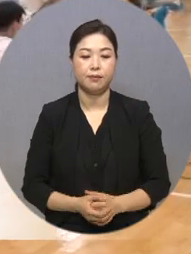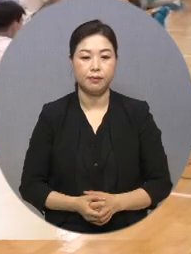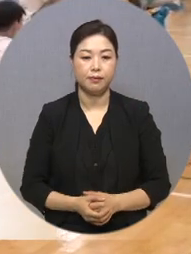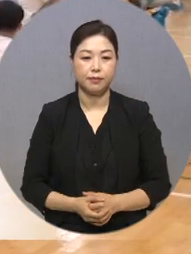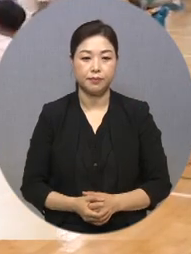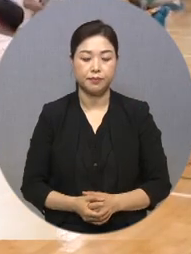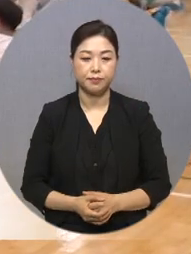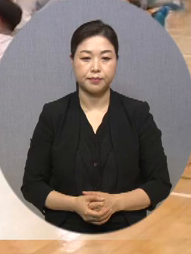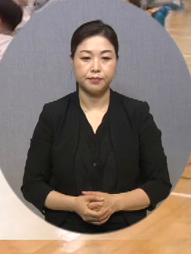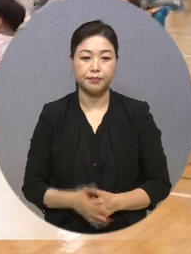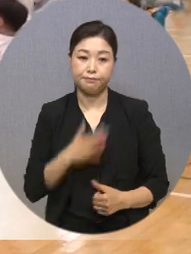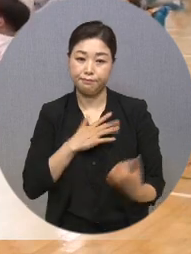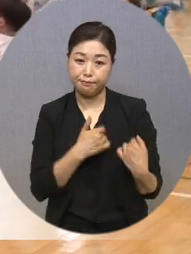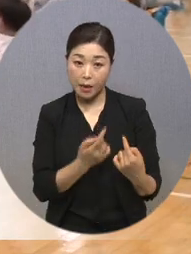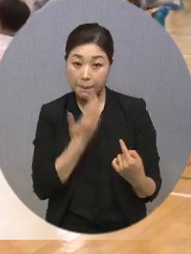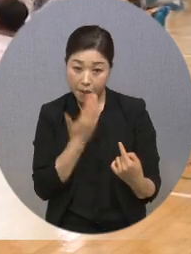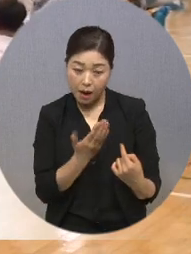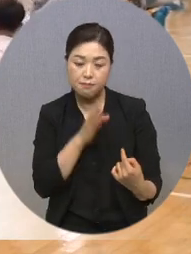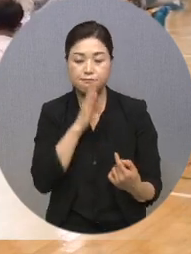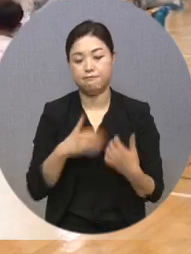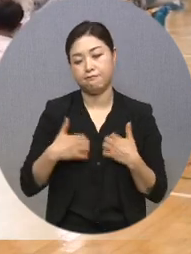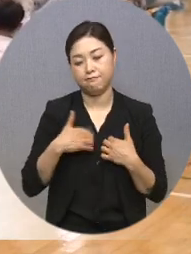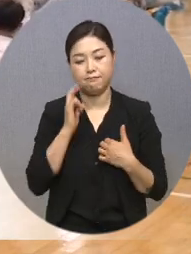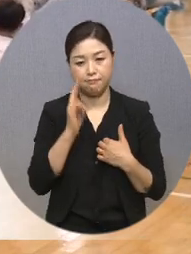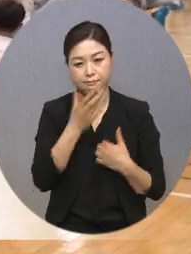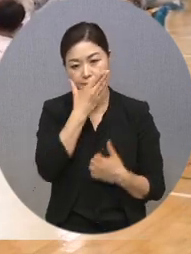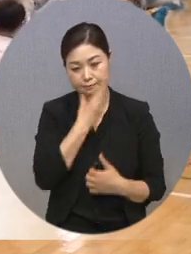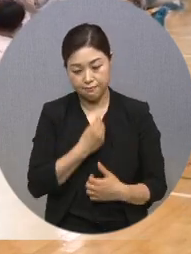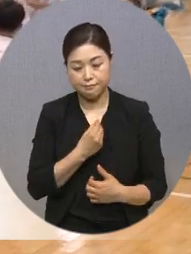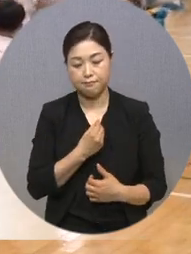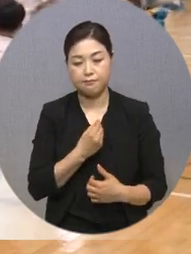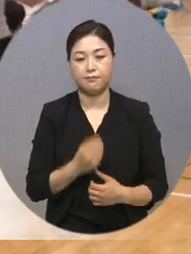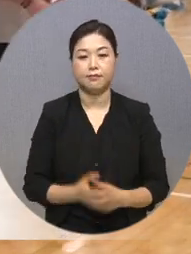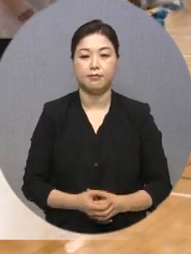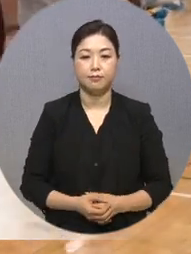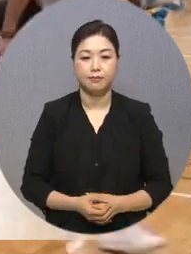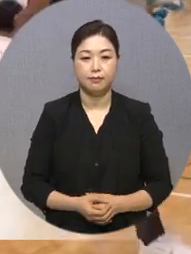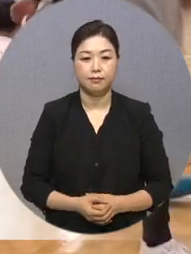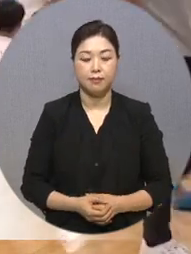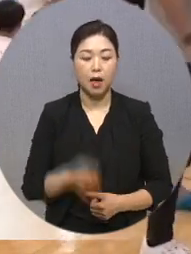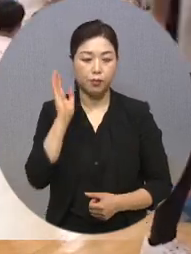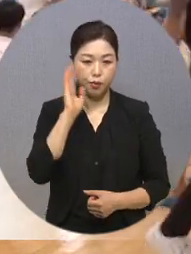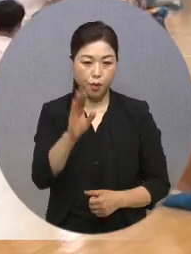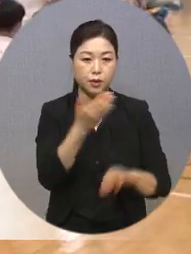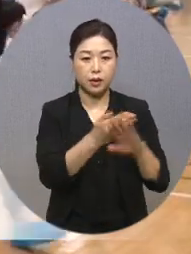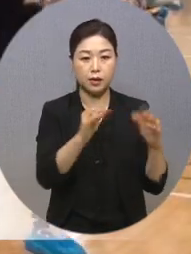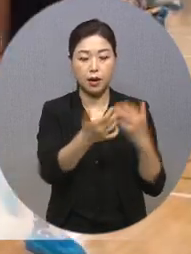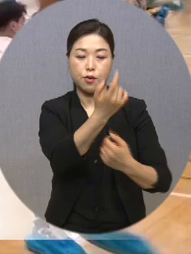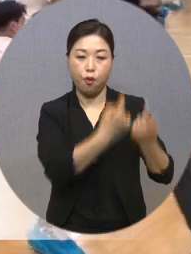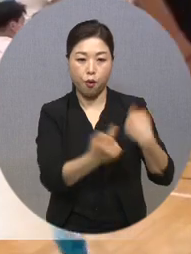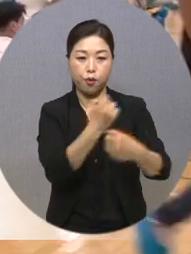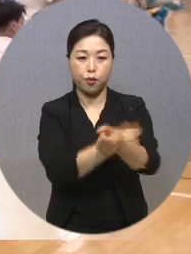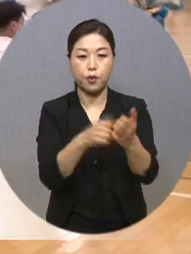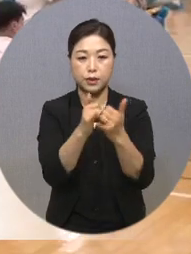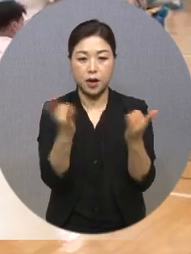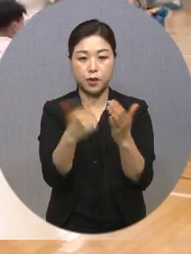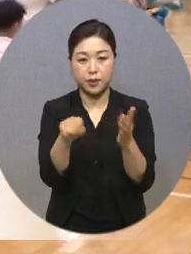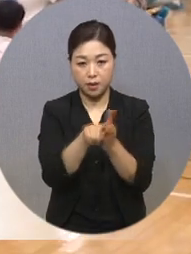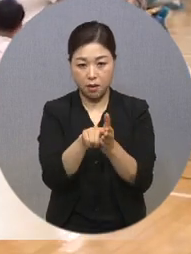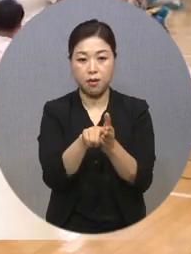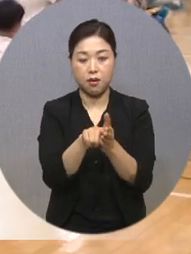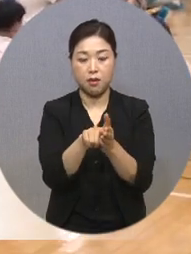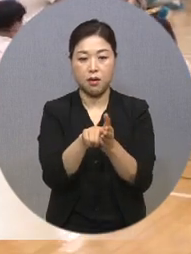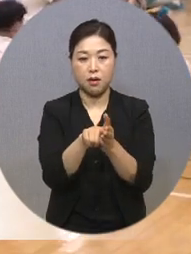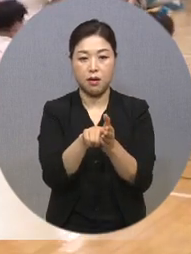이렇게 참석과 할 수 있어 어 너무너무 기쁘고 허 해보겠습니다 앞 으로도 물도 개인을 위해